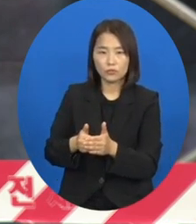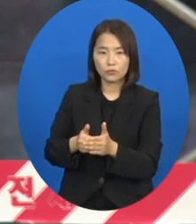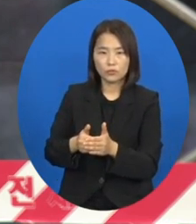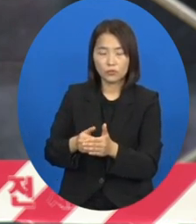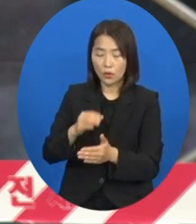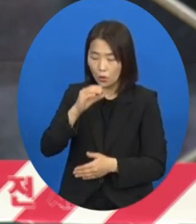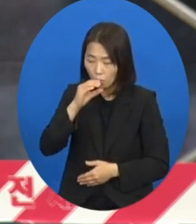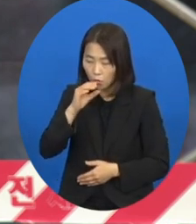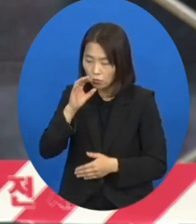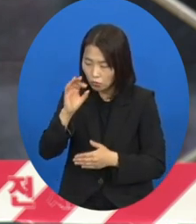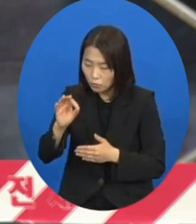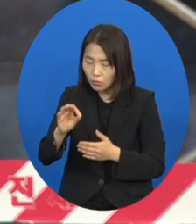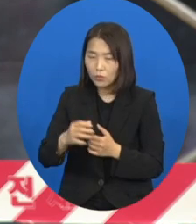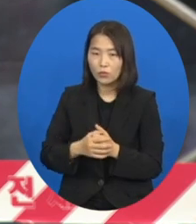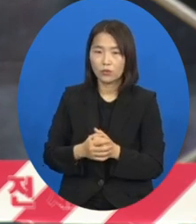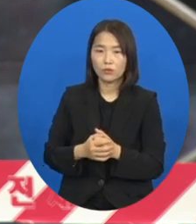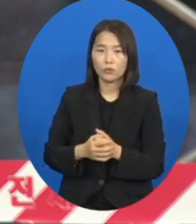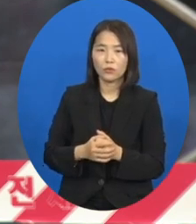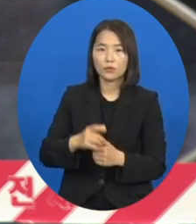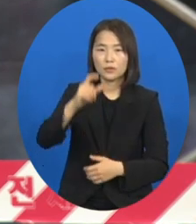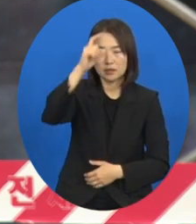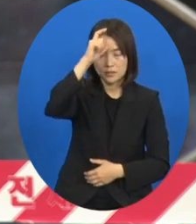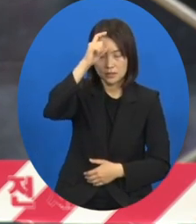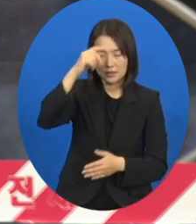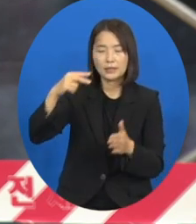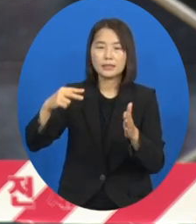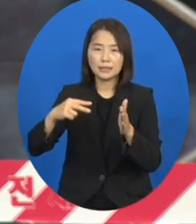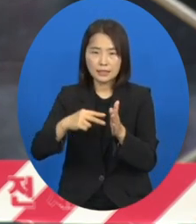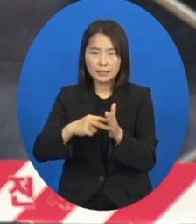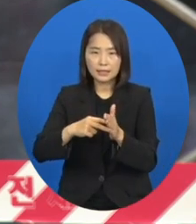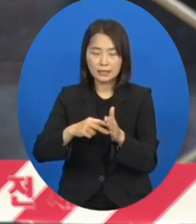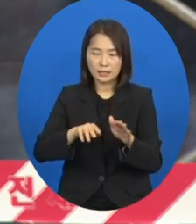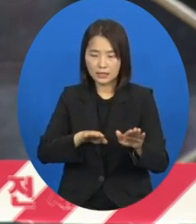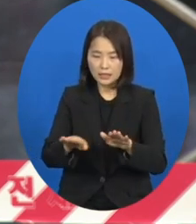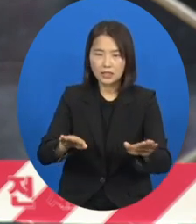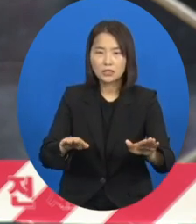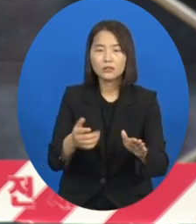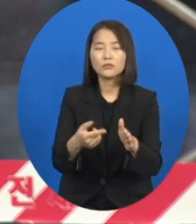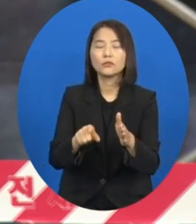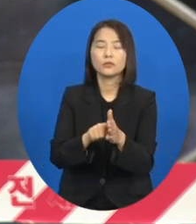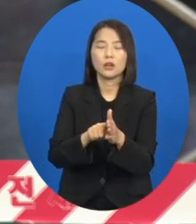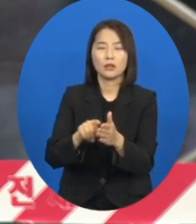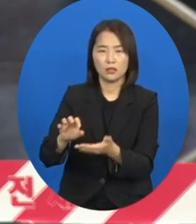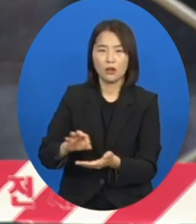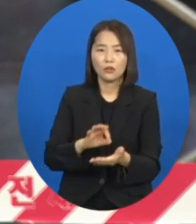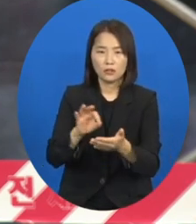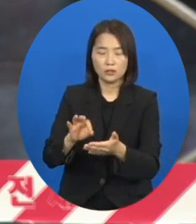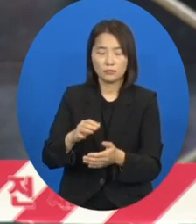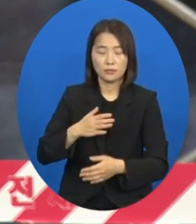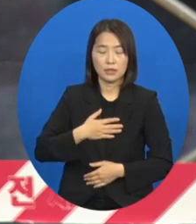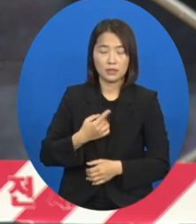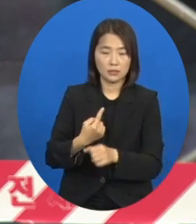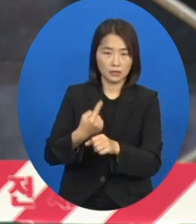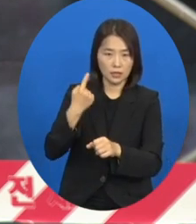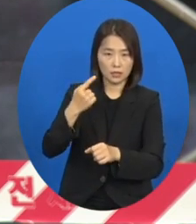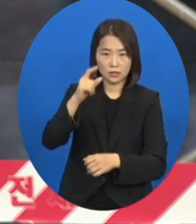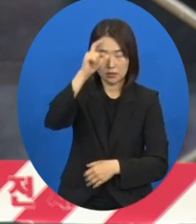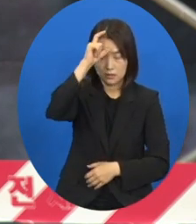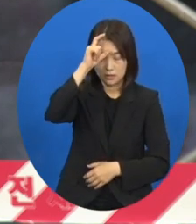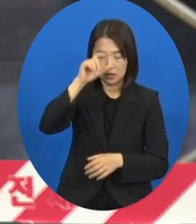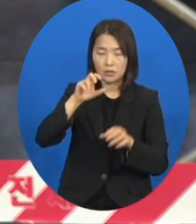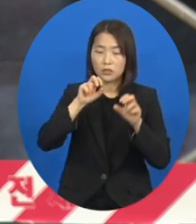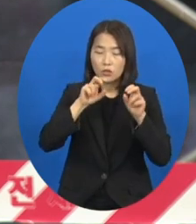봉투는 튀르키예 시리아 지진을 위한 헌금이었습니다. 제가 작년에 튀르키예 선교 다녀오신